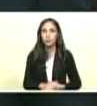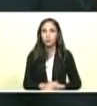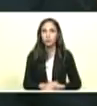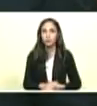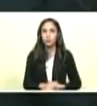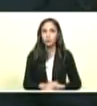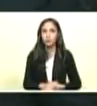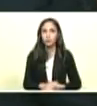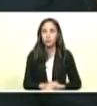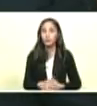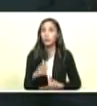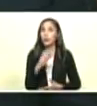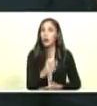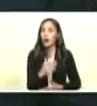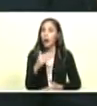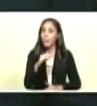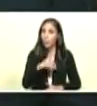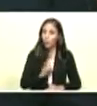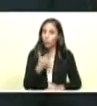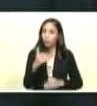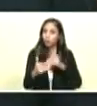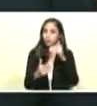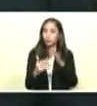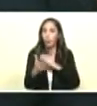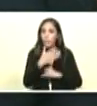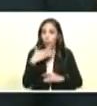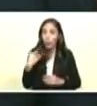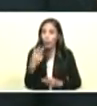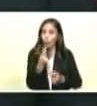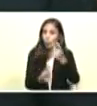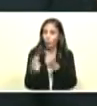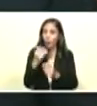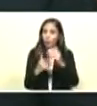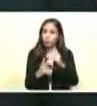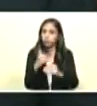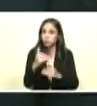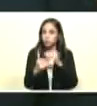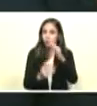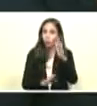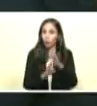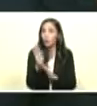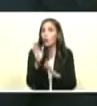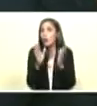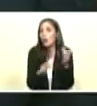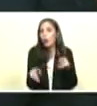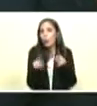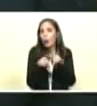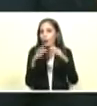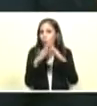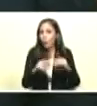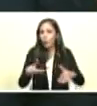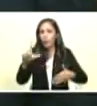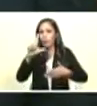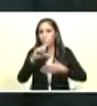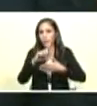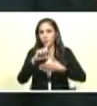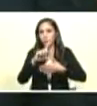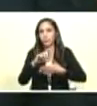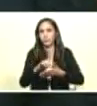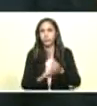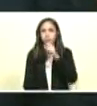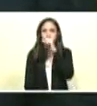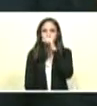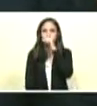Америки. Este paso permitirá mejorar no solamente la economía de Venezuela, sino de toda América Latina. Но и убрать существующие